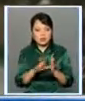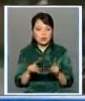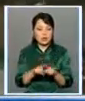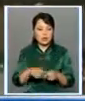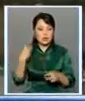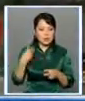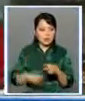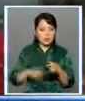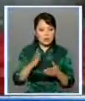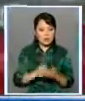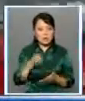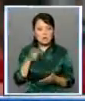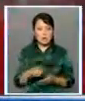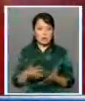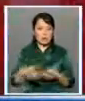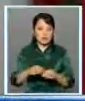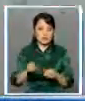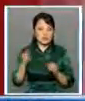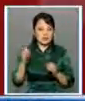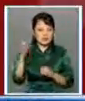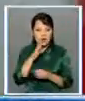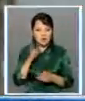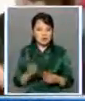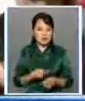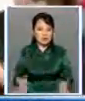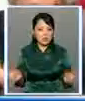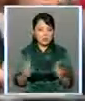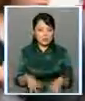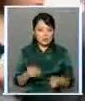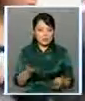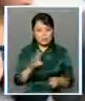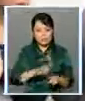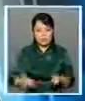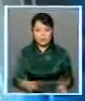үзіліп, мыңдаған отбасы жарықсыз қалды. Қазір тұрғындар қауіпті аудандардан жаппай көшіріліп жатыр.